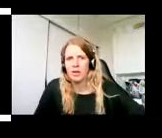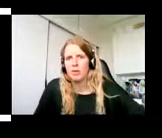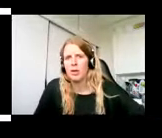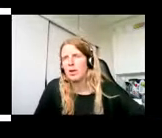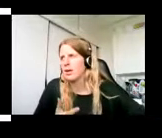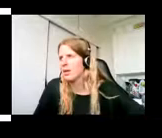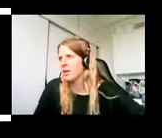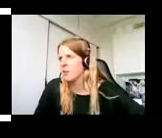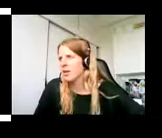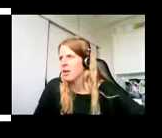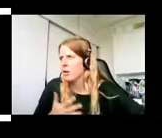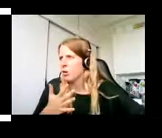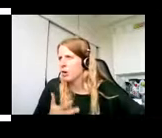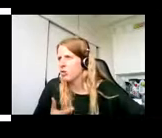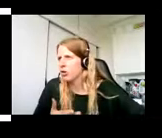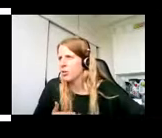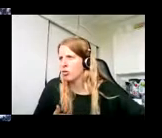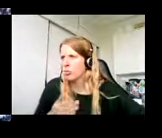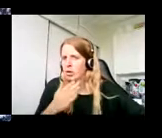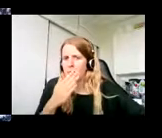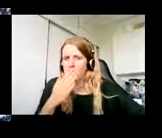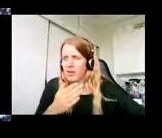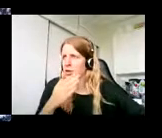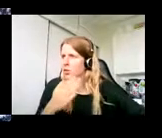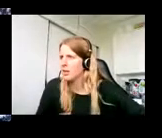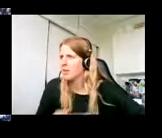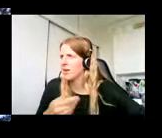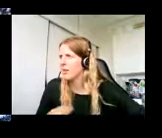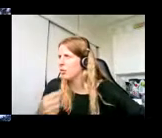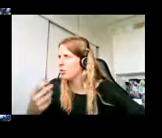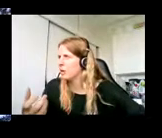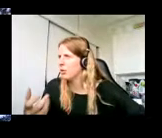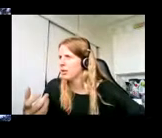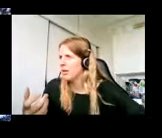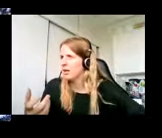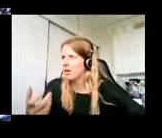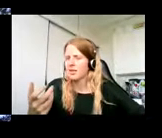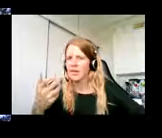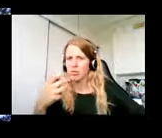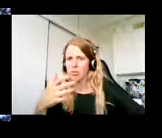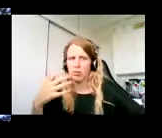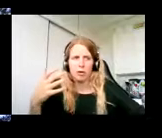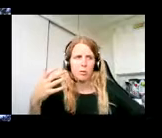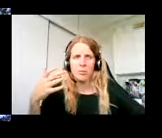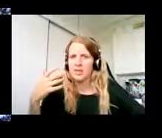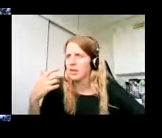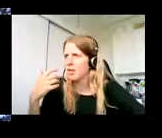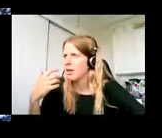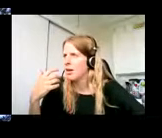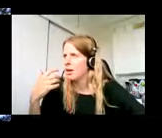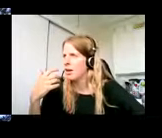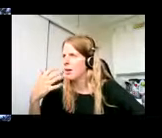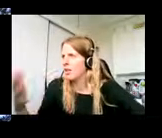welke regels bij jullie gelden. Hier concreet voorbeeld, uw poetspersoneel, dat kan goed zijn dat zij niet doorhebben dat zij zonder